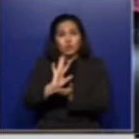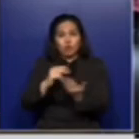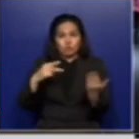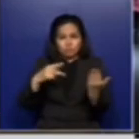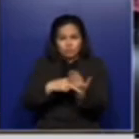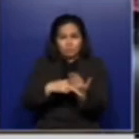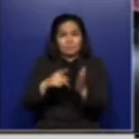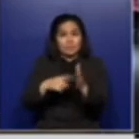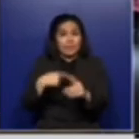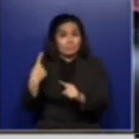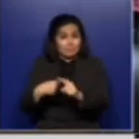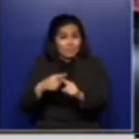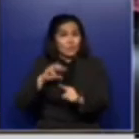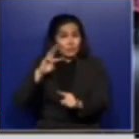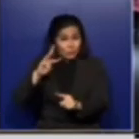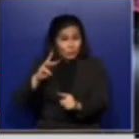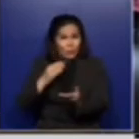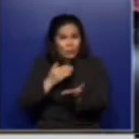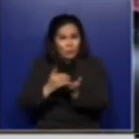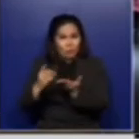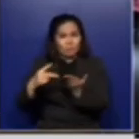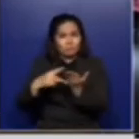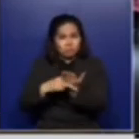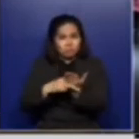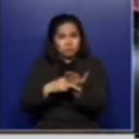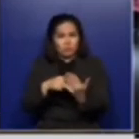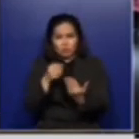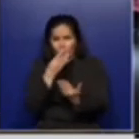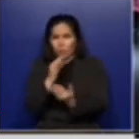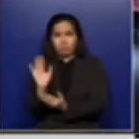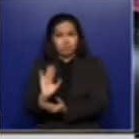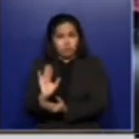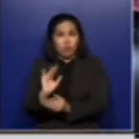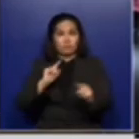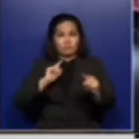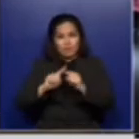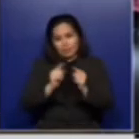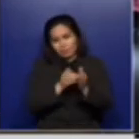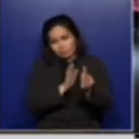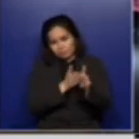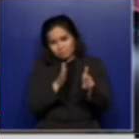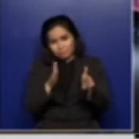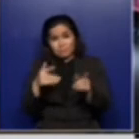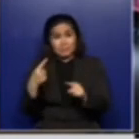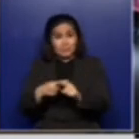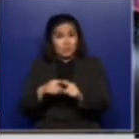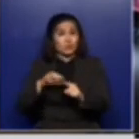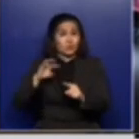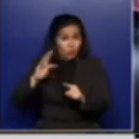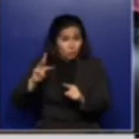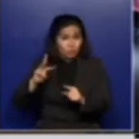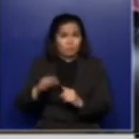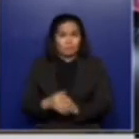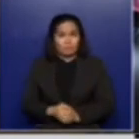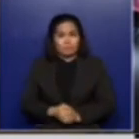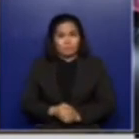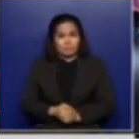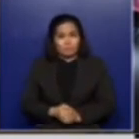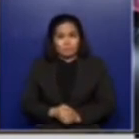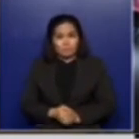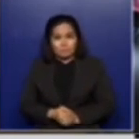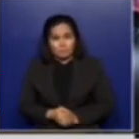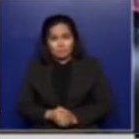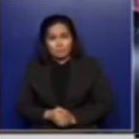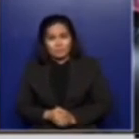6เดือนเนี่ยในการผ่อนปรนในเรื่องการจ่ายดอกเบี้ยและการจ่ายคืนเงินต้นนี่นะครับ